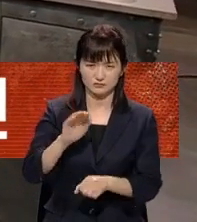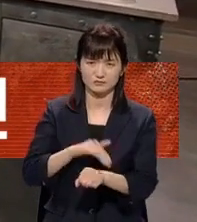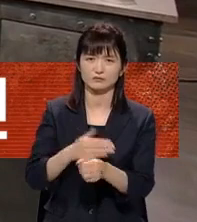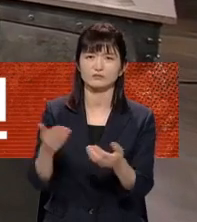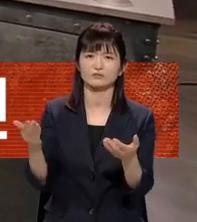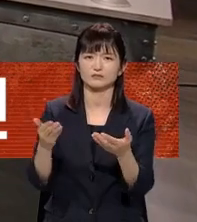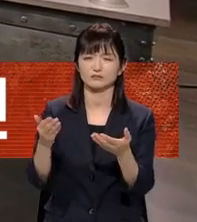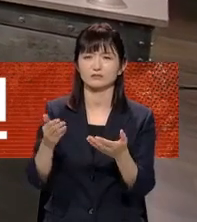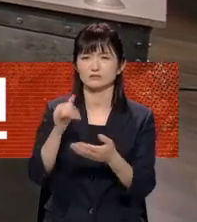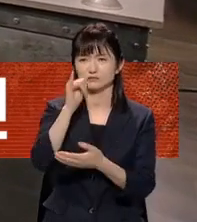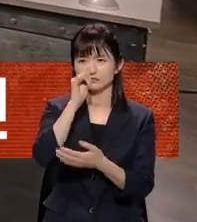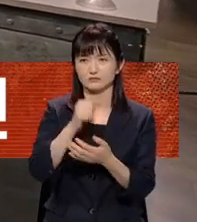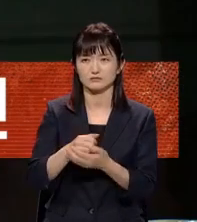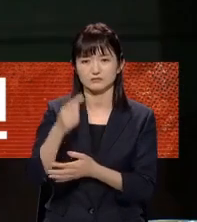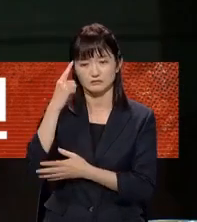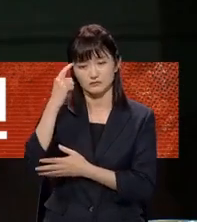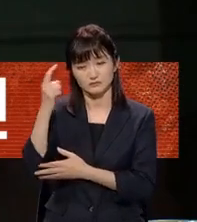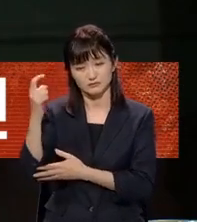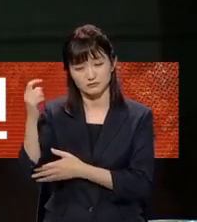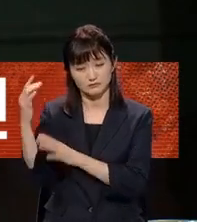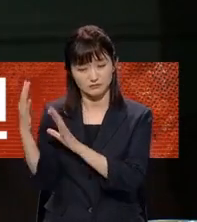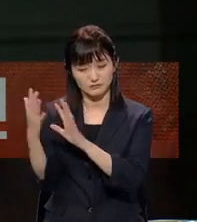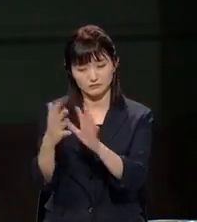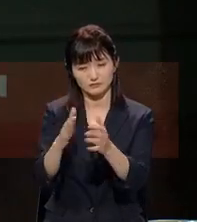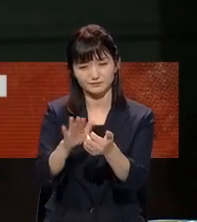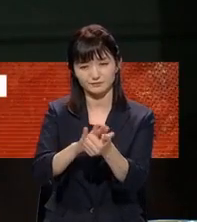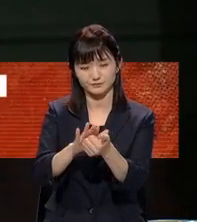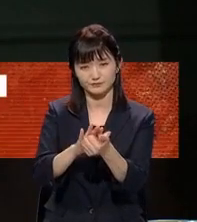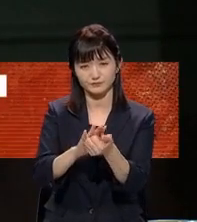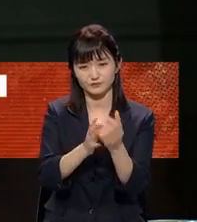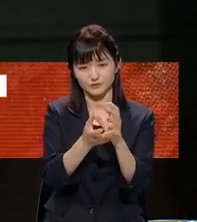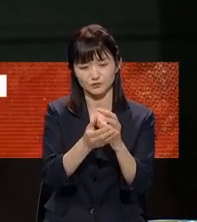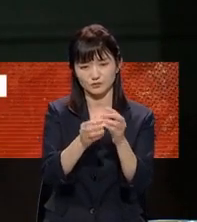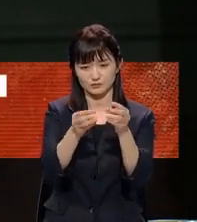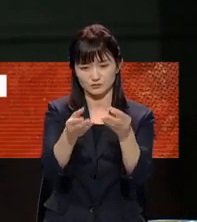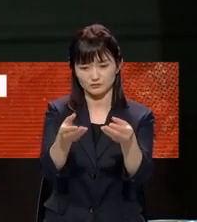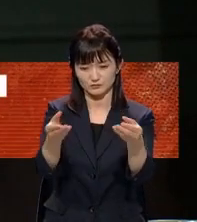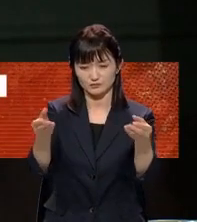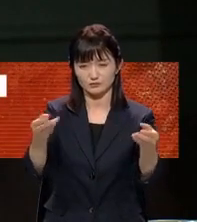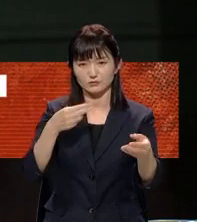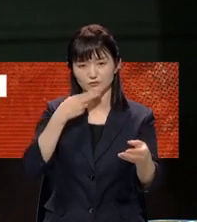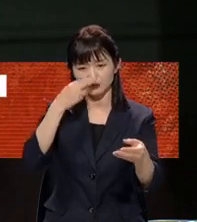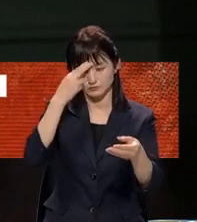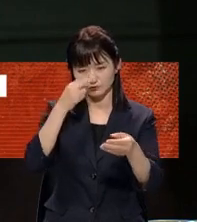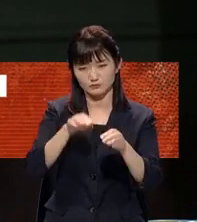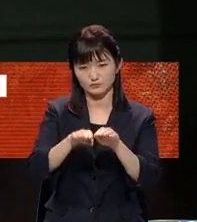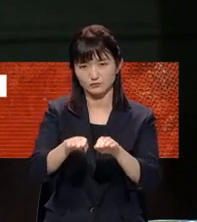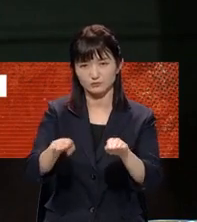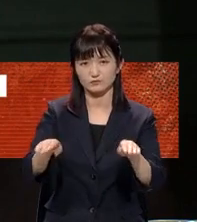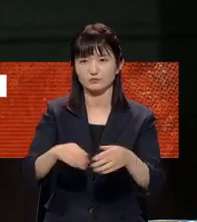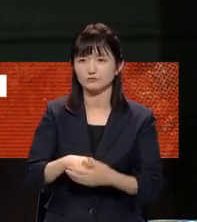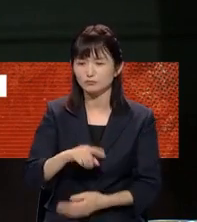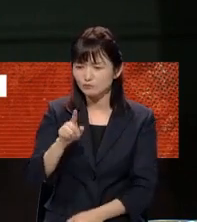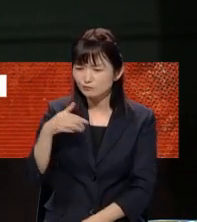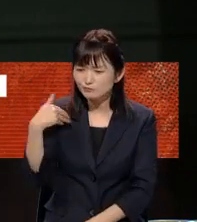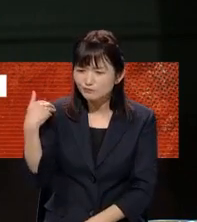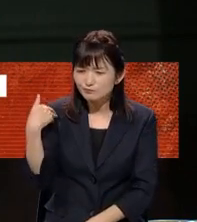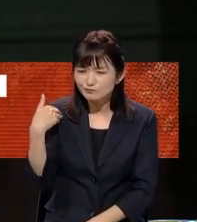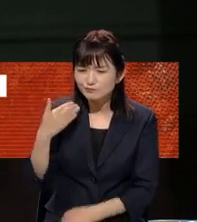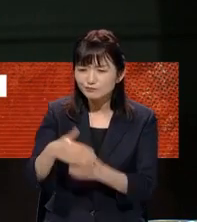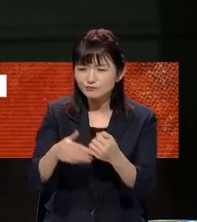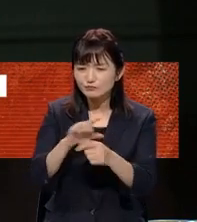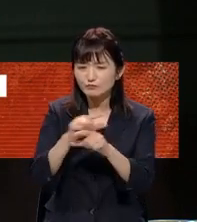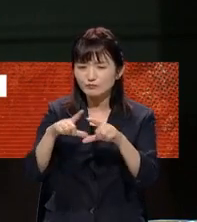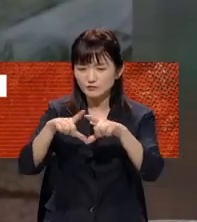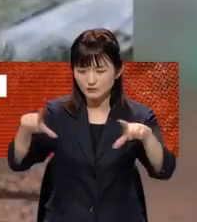짓이 또 벌어졌어요 추모곡들이 계속 찾아와서 이렇게 국화꽃도 올리고 술도 올리고 하고 있는데 거기에 정체불명의 과일박스